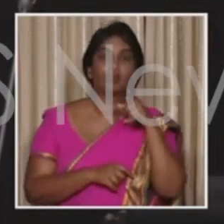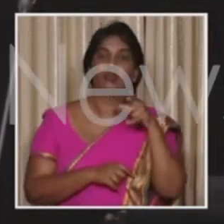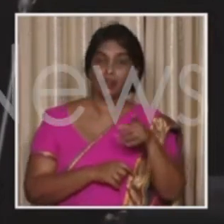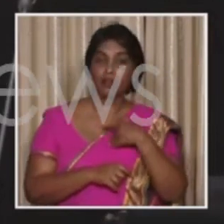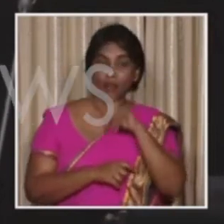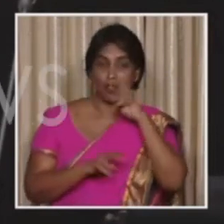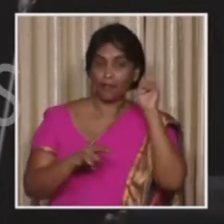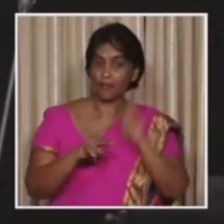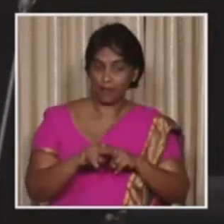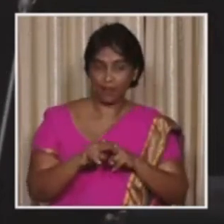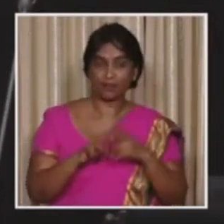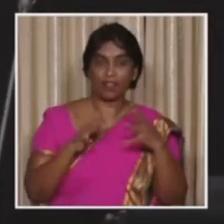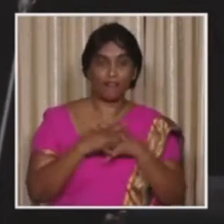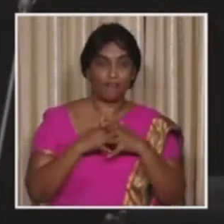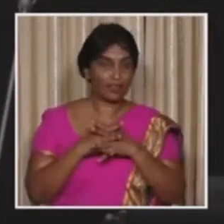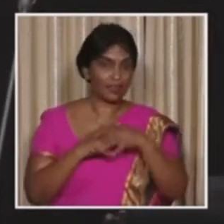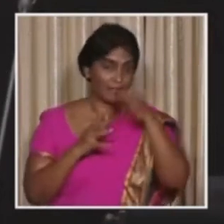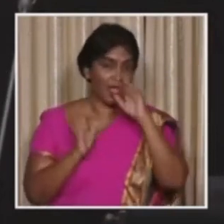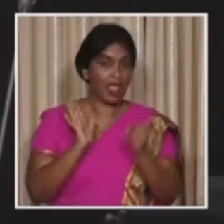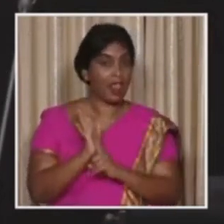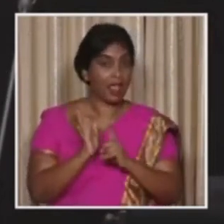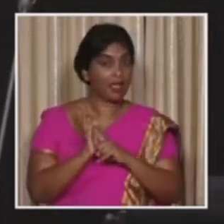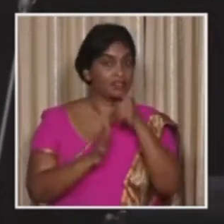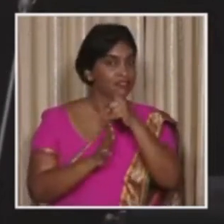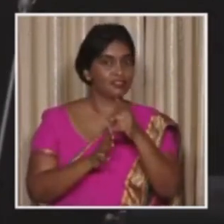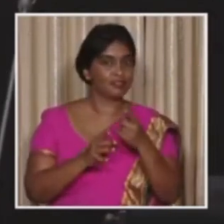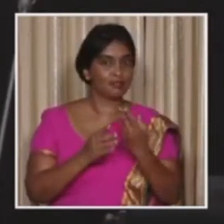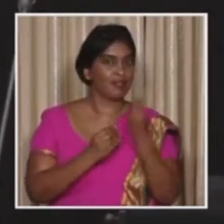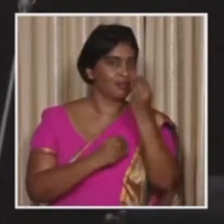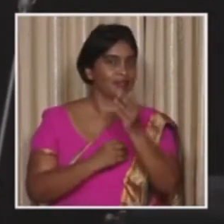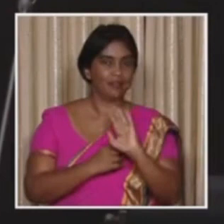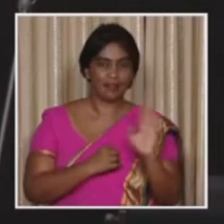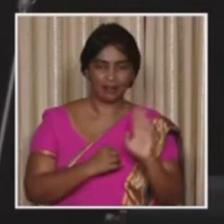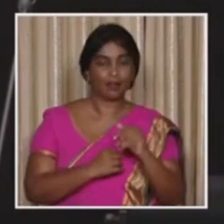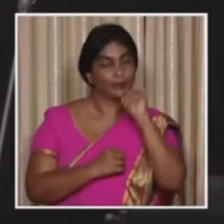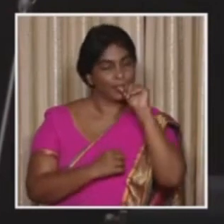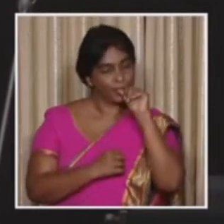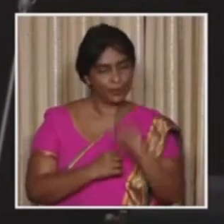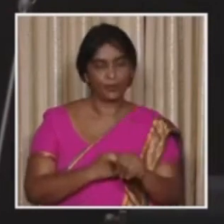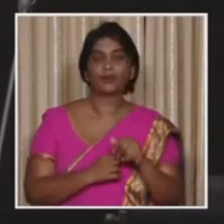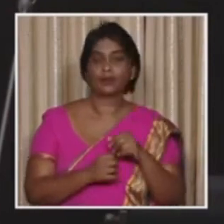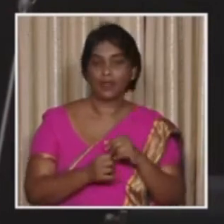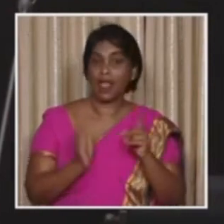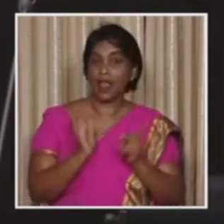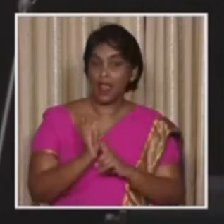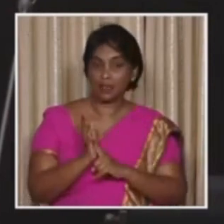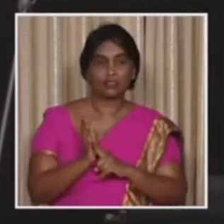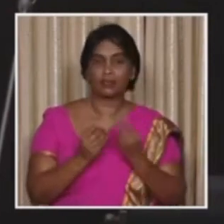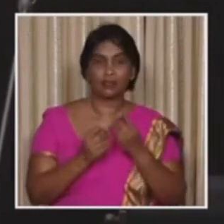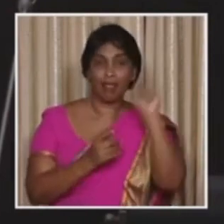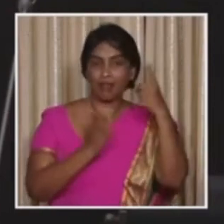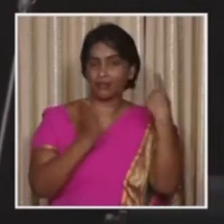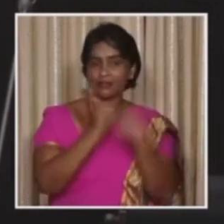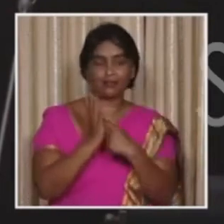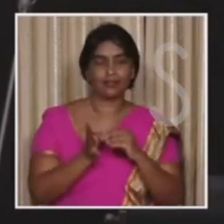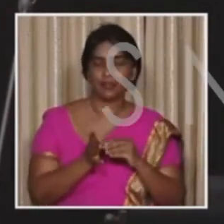හැබැයි මගේ මිත්‍රයා වසන්ත මල්ලි කිරියල්ල මහත්තයා නම් ඔයාට නොමිනේෂන් දෙන්නේ නැහැ. ඒක පැහැදිලිව කිරියල්ල මහත්තයා නම් නොමිනේෂන් දෙන්නේ